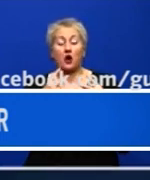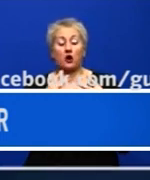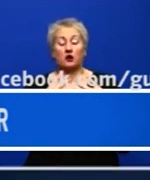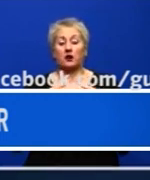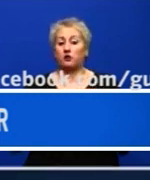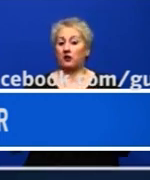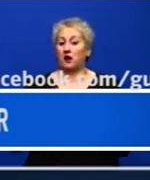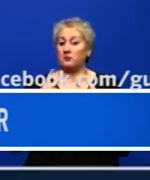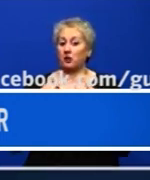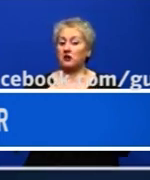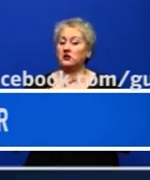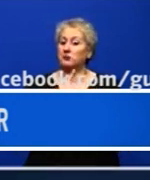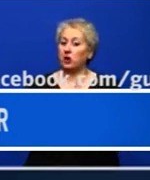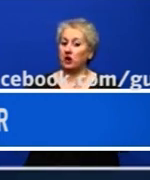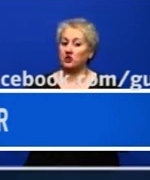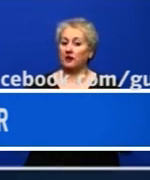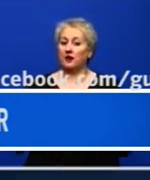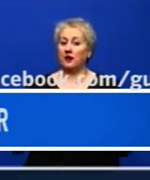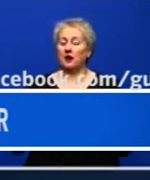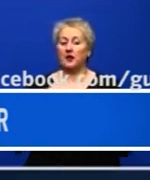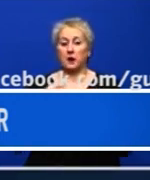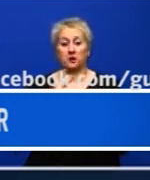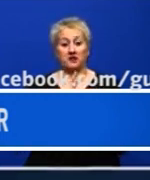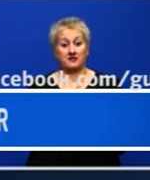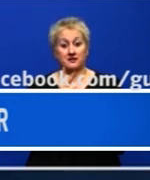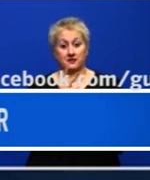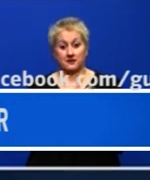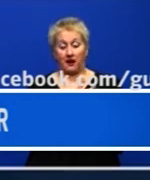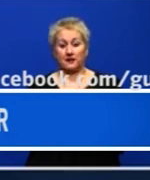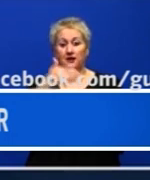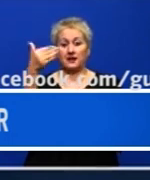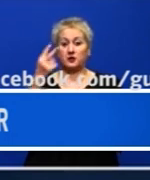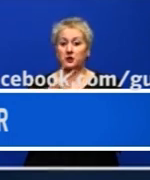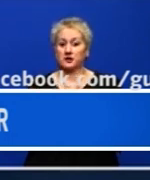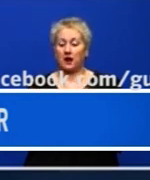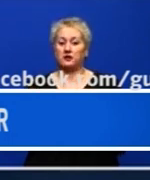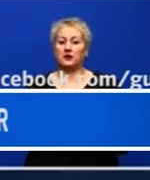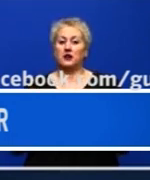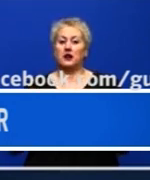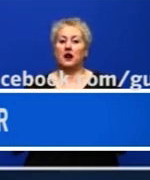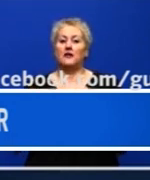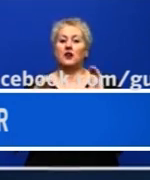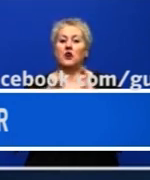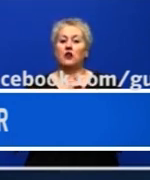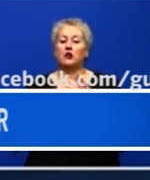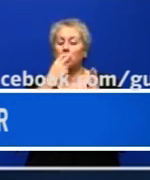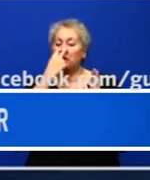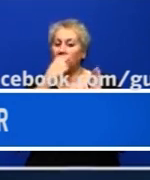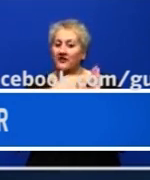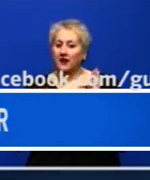sunt protejate și trebuie protejate de stat, de instituțiile statului, conform inclusiv